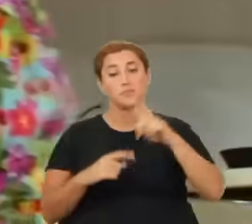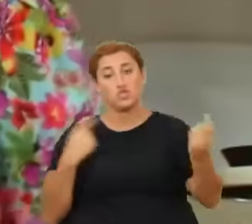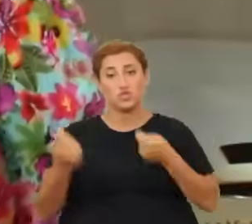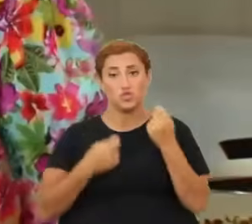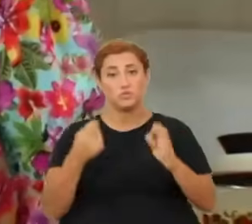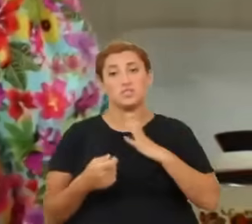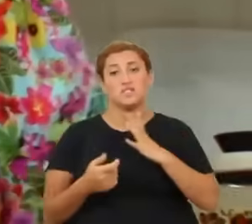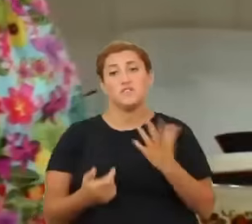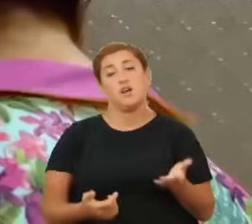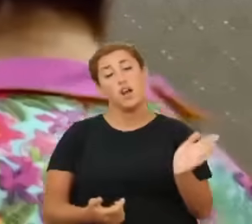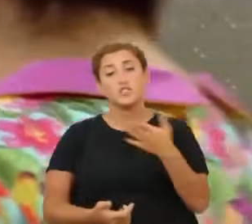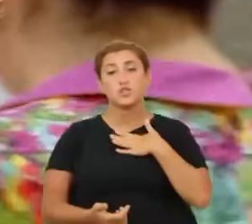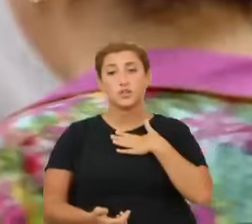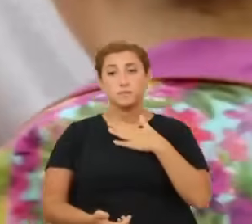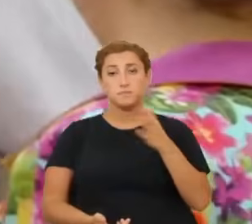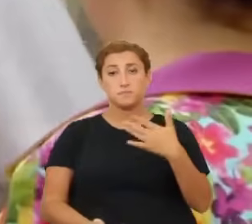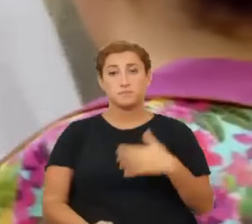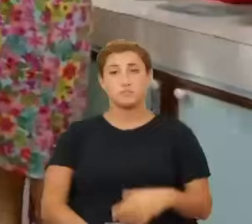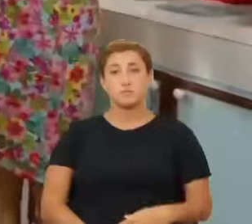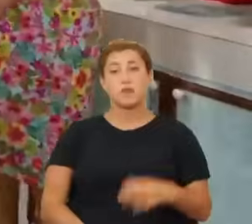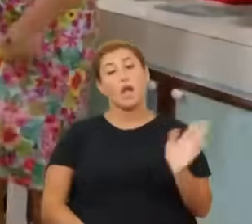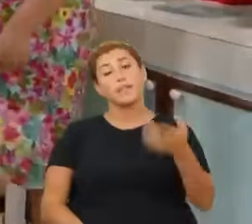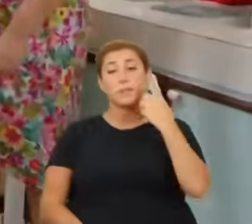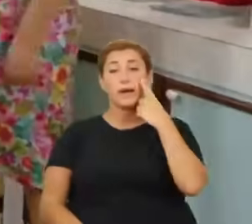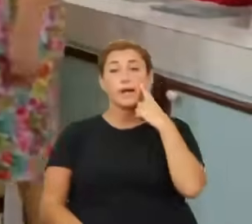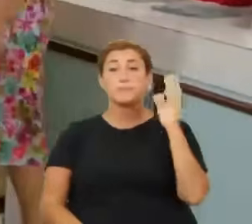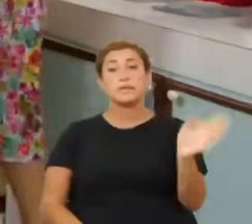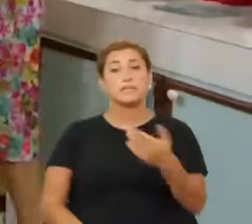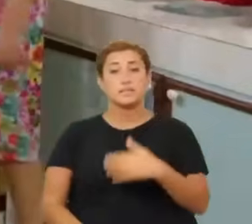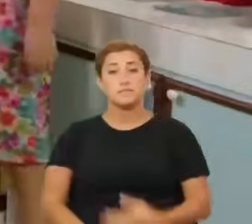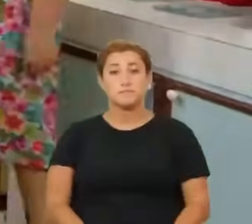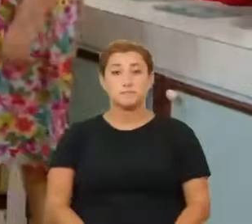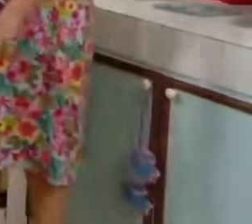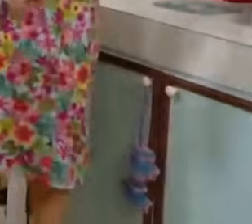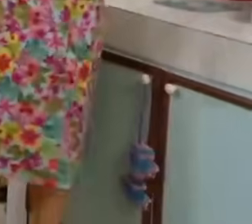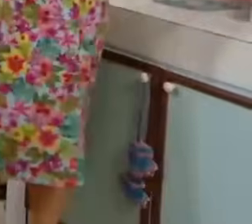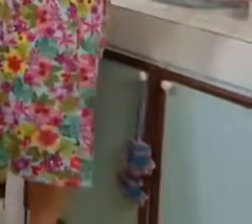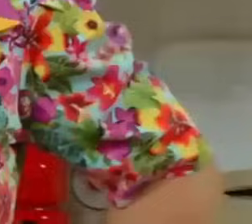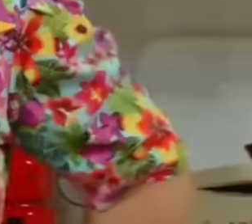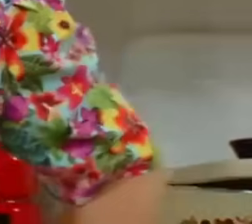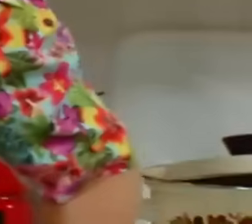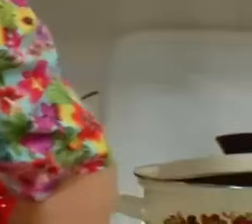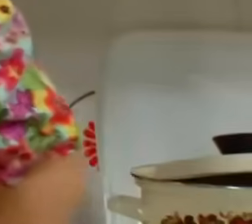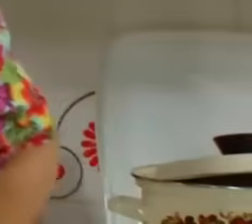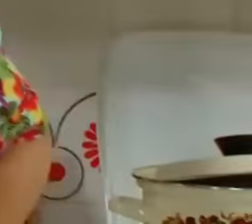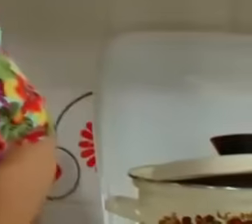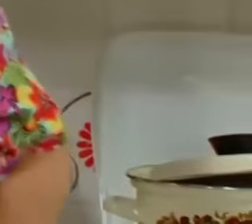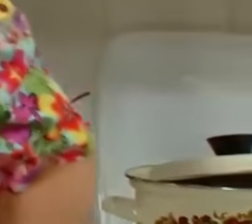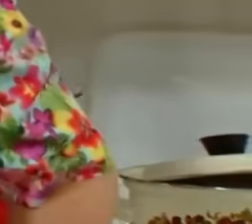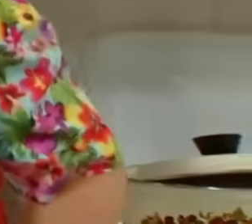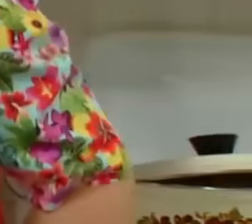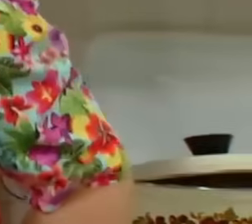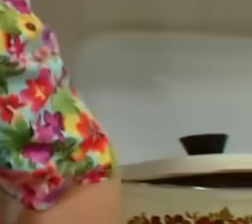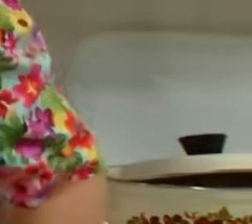sürü işimiz gücümüz var benim. Hadi canım, hadi. Hadi bakalım, hadi bakalım. Benim mutfaktan ayrıldı.